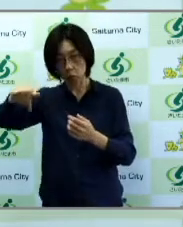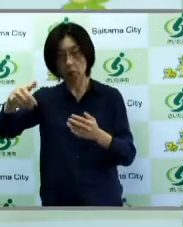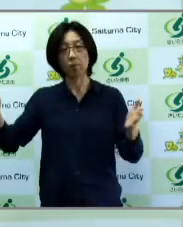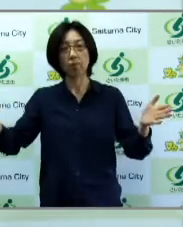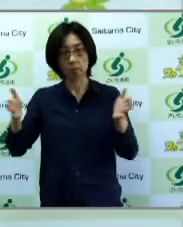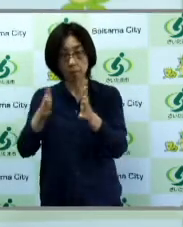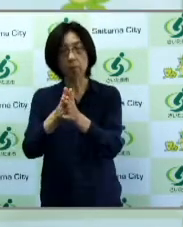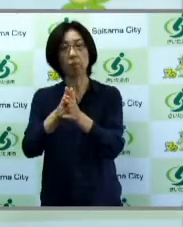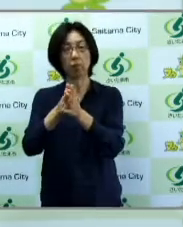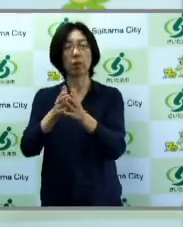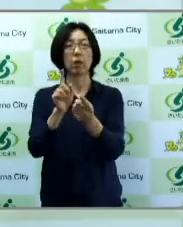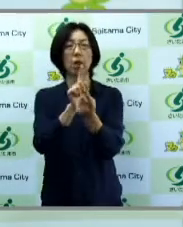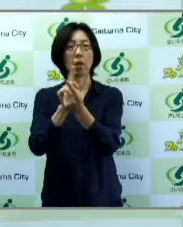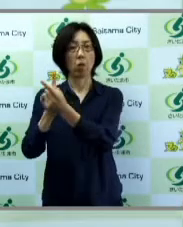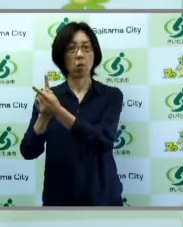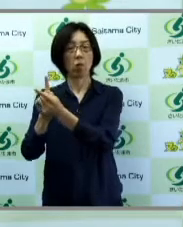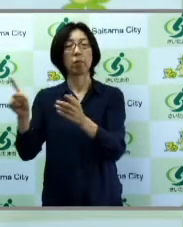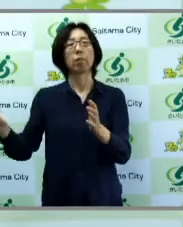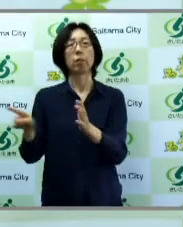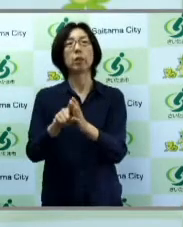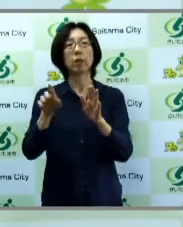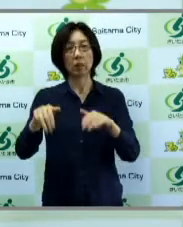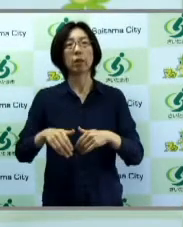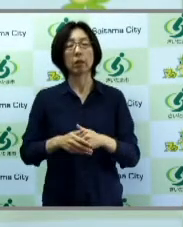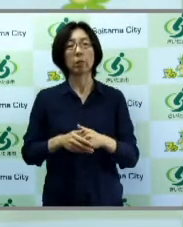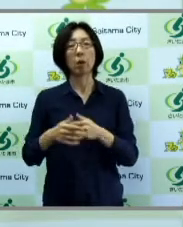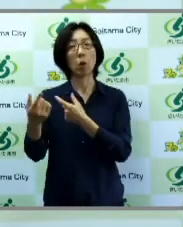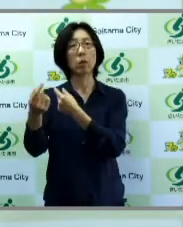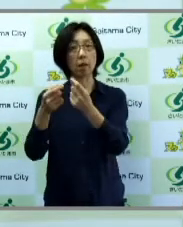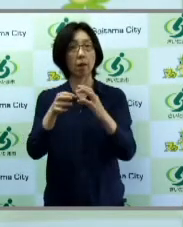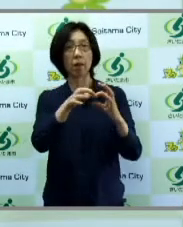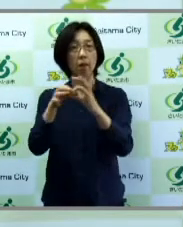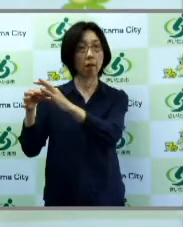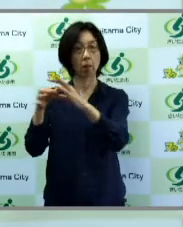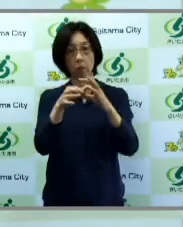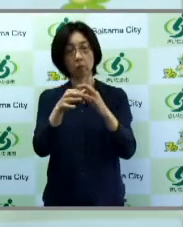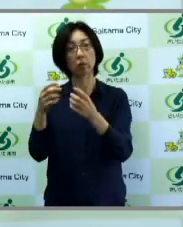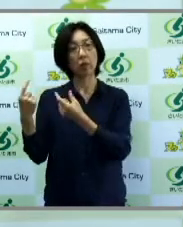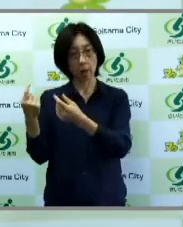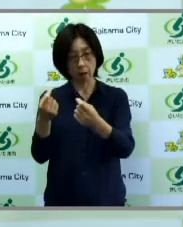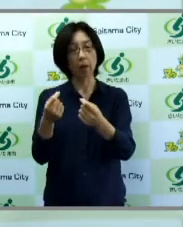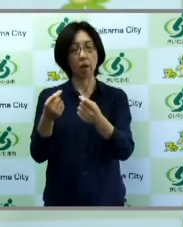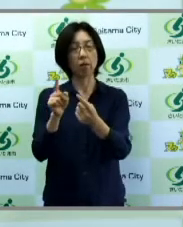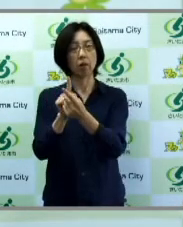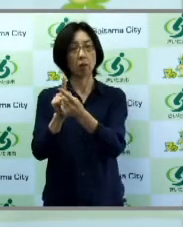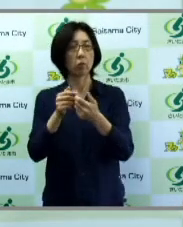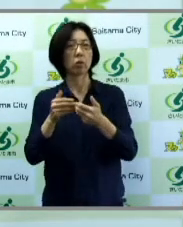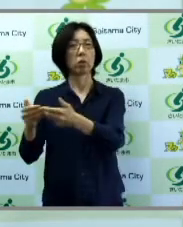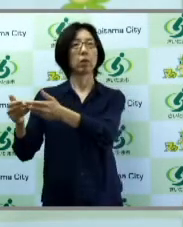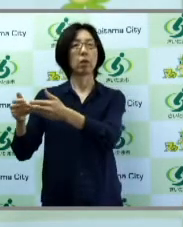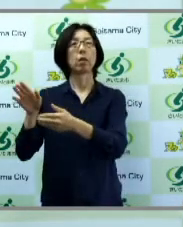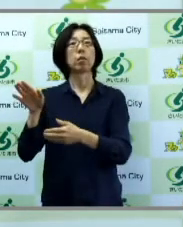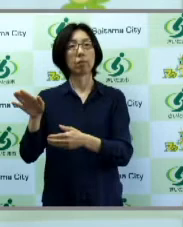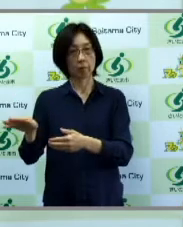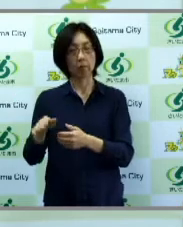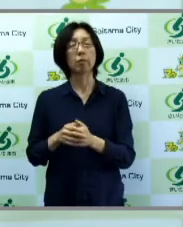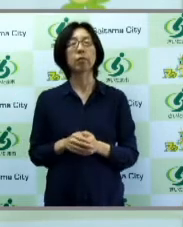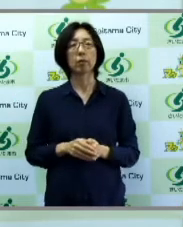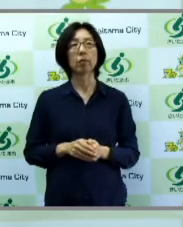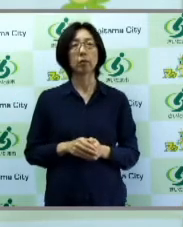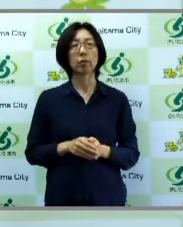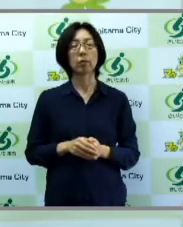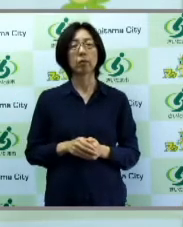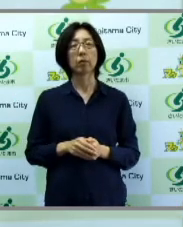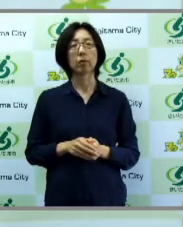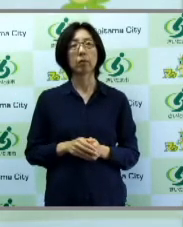対応して、それぞれもちろん随時連携を取ってやってきたところでありますが、しかしやはりそれぞれの担